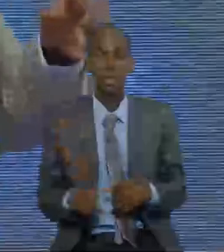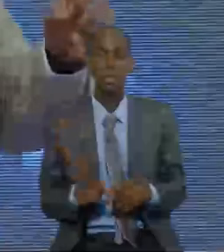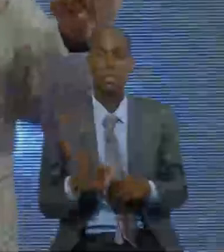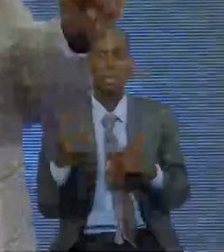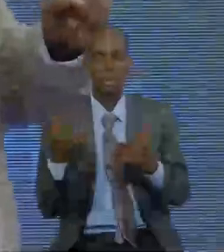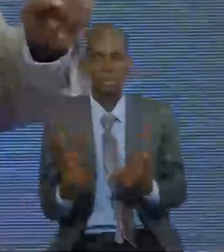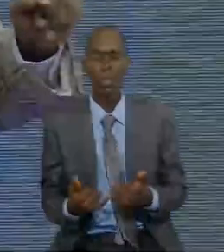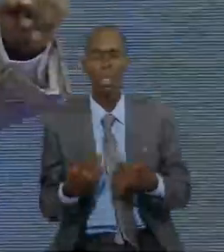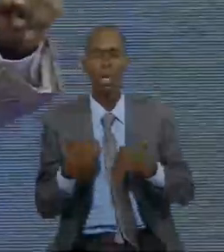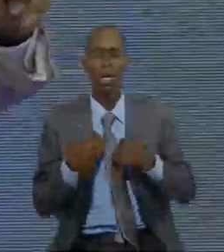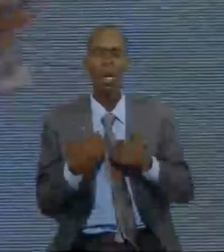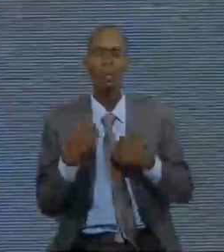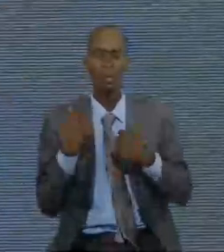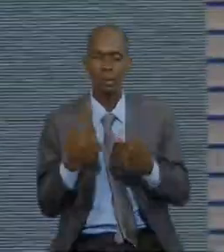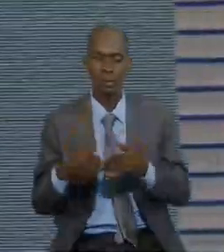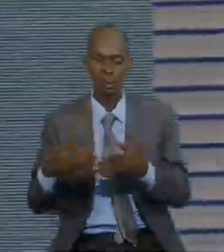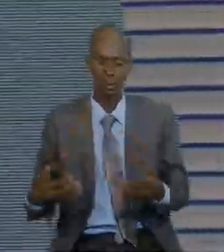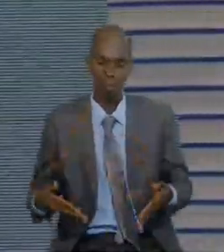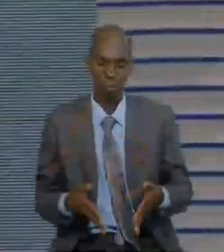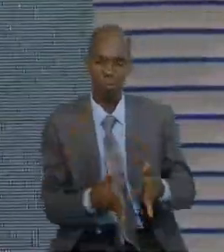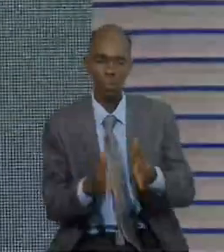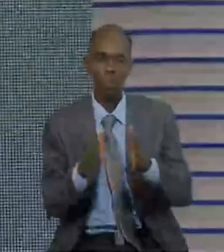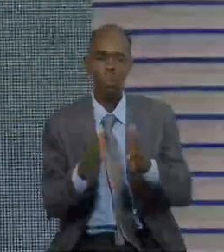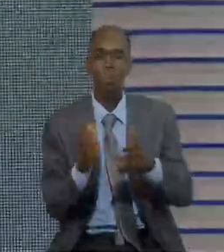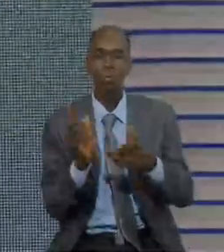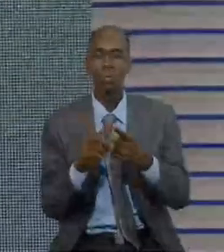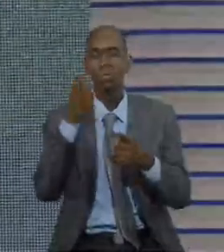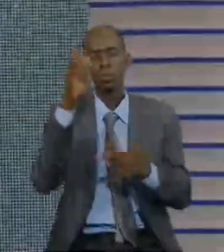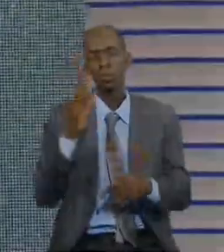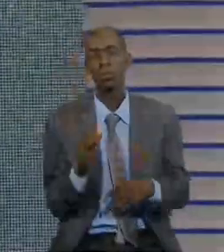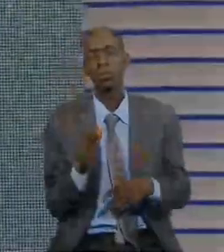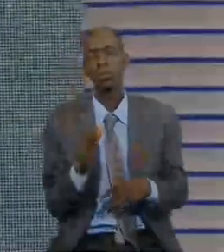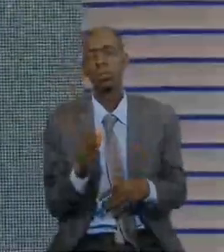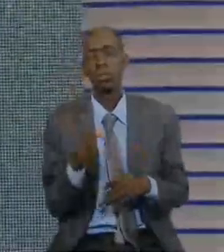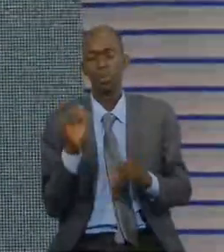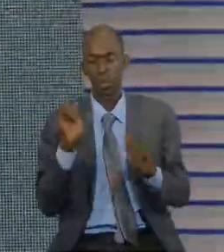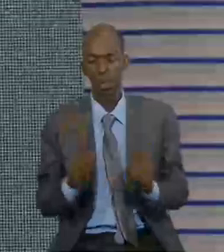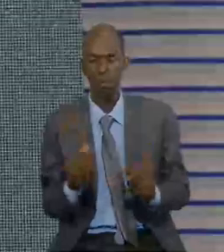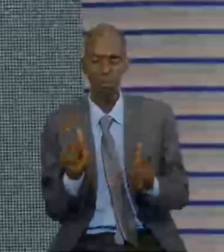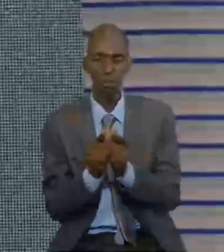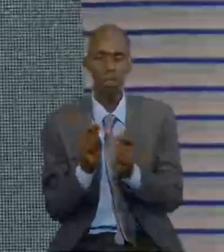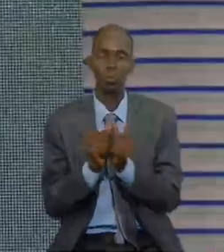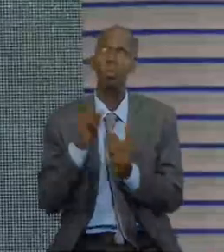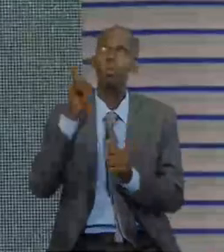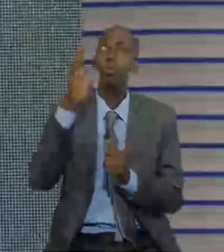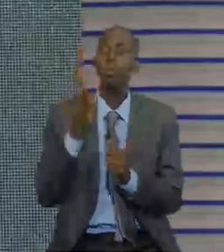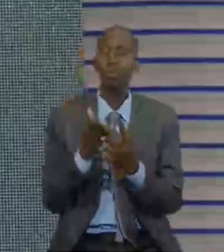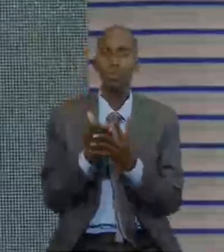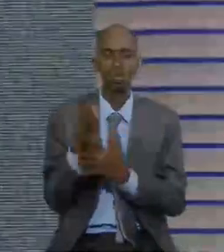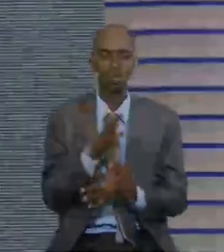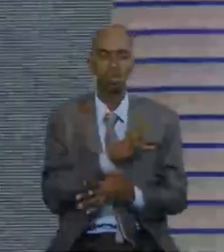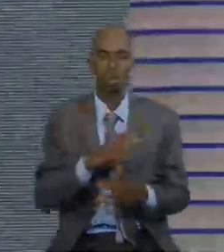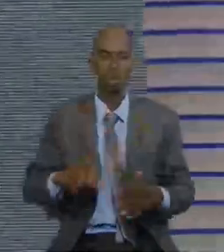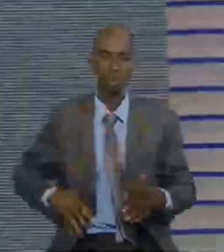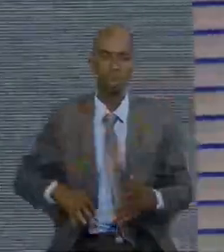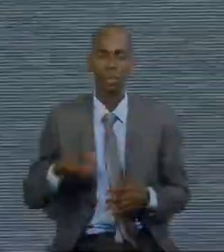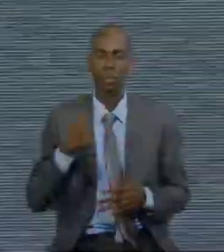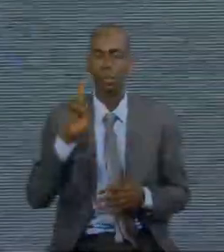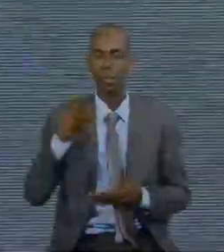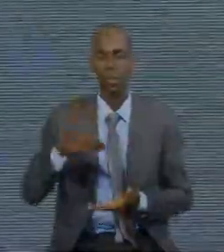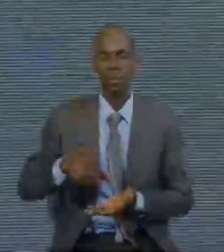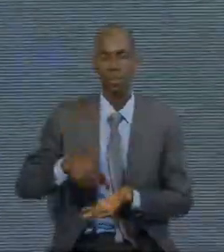nous avons accès à Dieu nous pourrons atteindre Dieu pas Christ notre médiateur